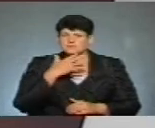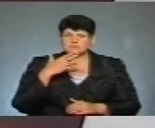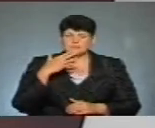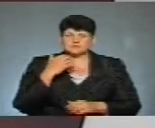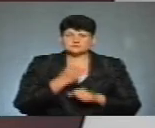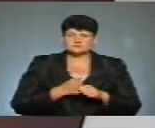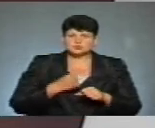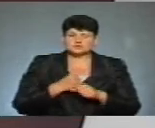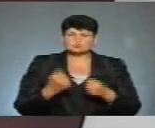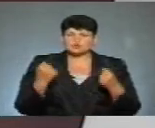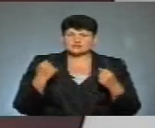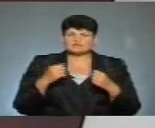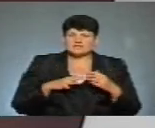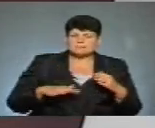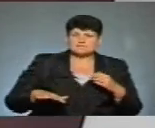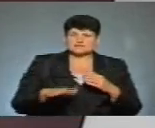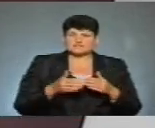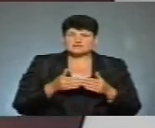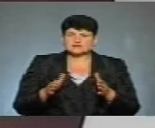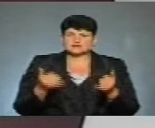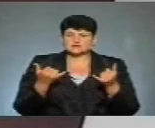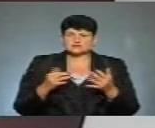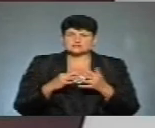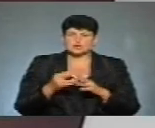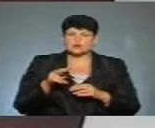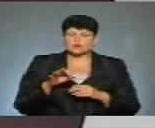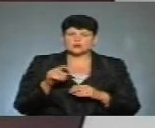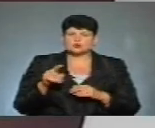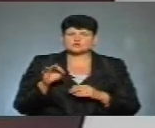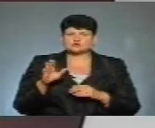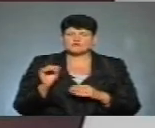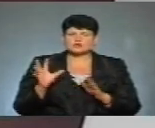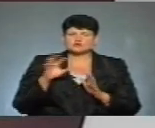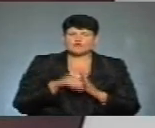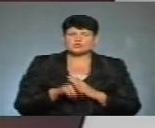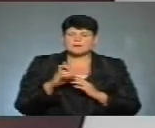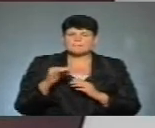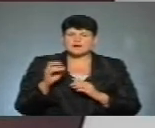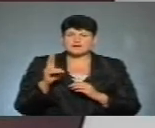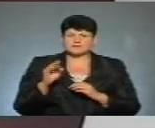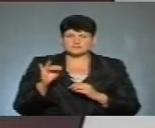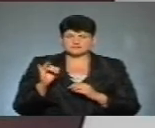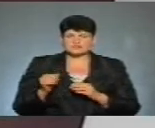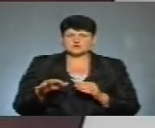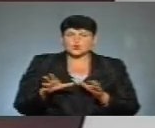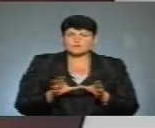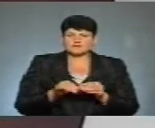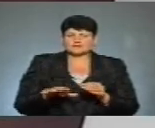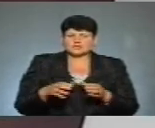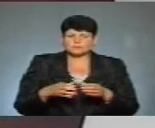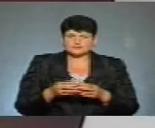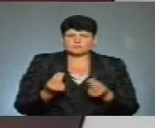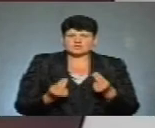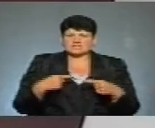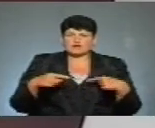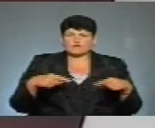Багатофункціональний спортивний майданчик відкрили сьогодні в селі Лозова, що входить до Байковецької об'єднаної територіальної громади. На ньому гратимуть